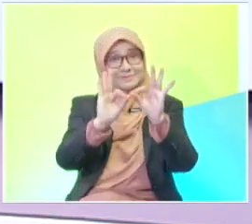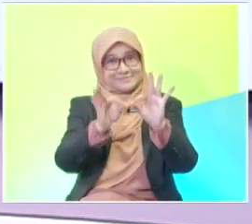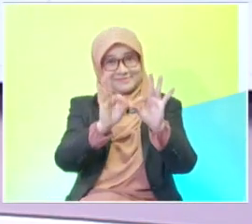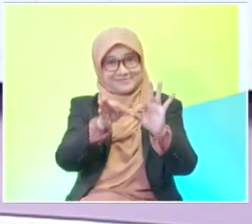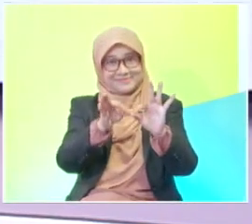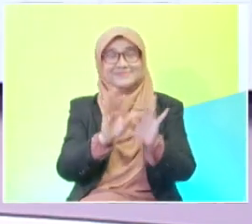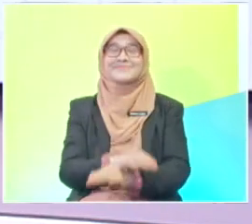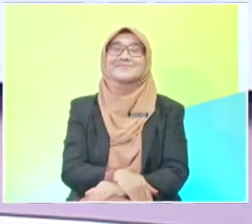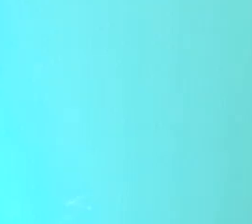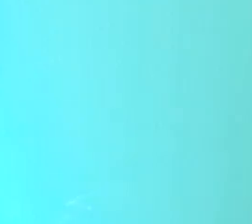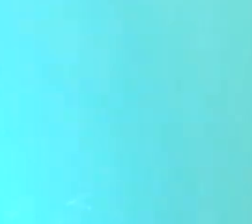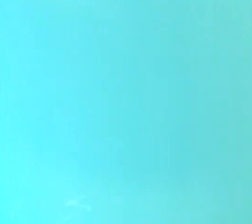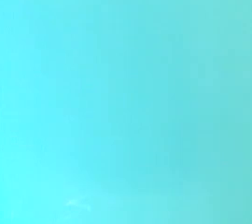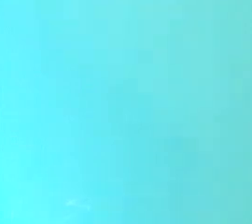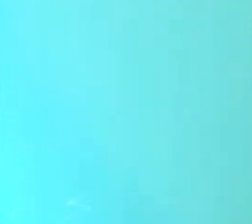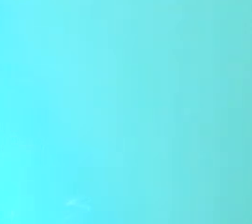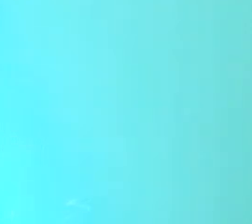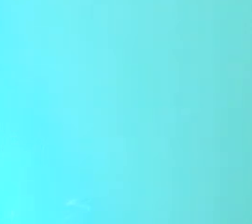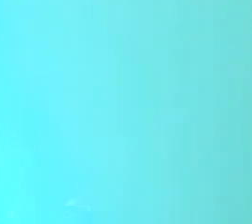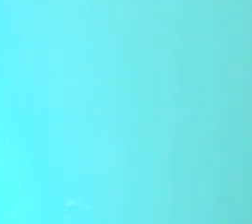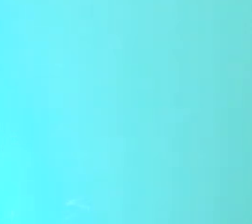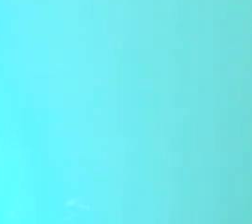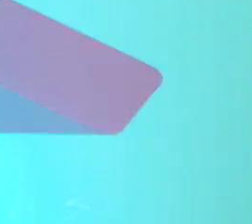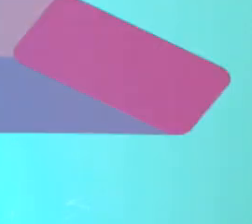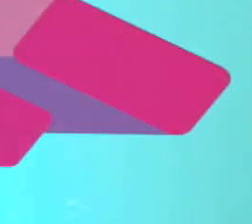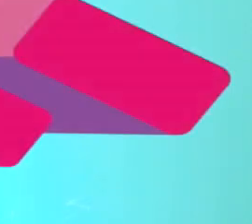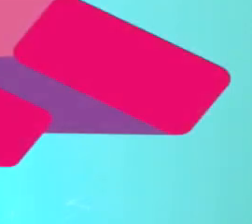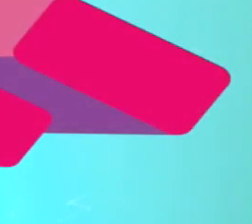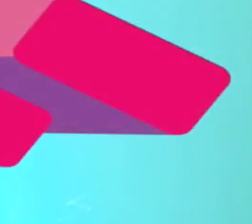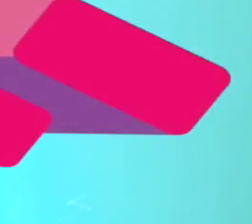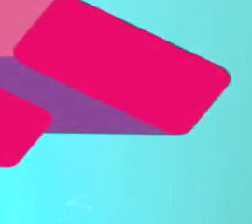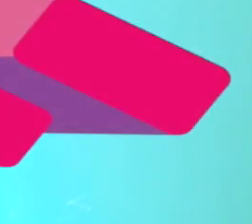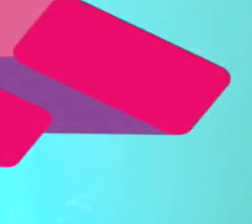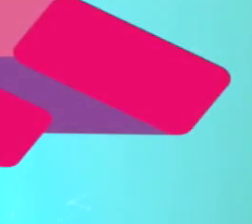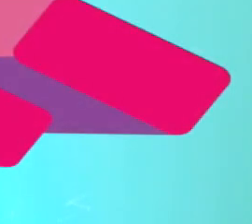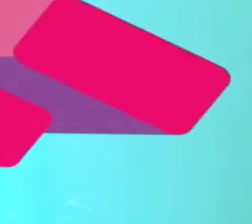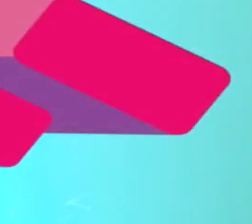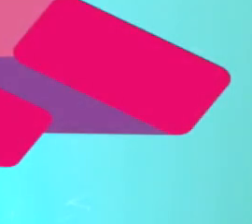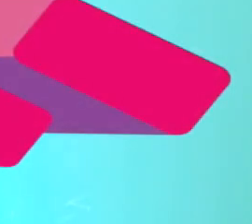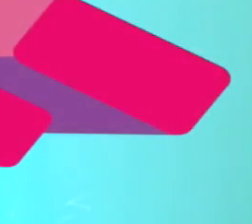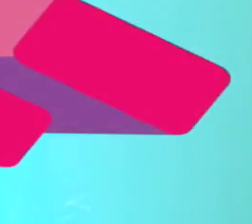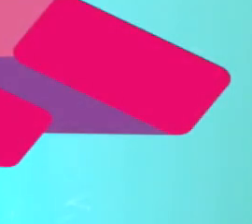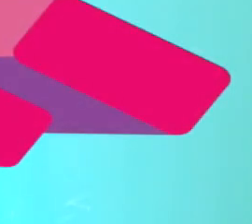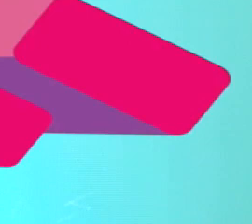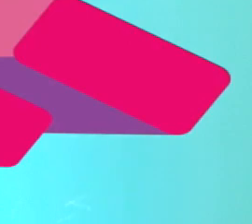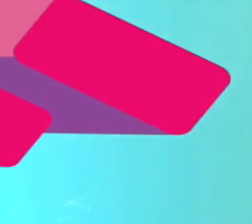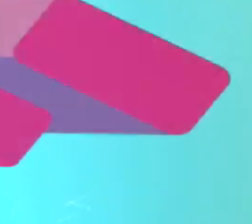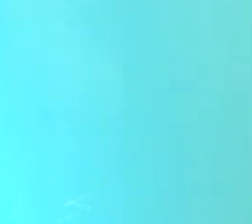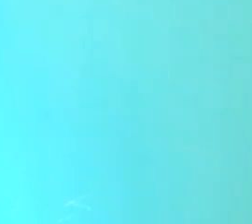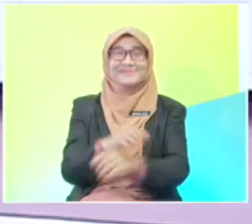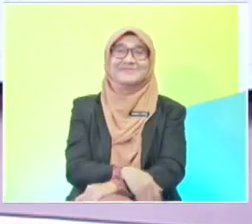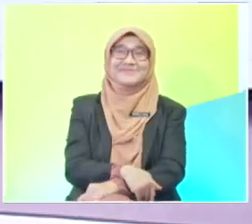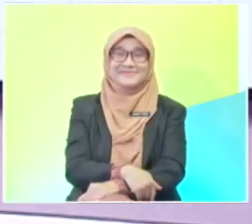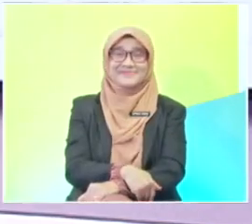isyarat bersama kita hari ini iaitu Cikgu Fati. Assalamualaikum Cikgu Fati. Cikgu Fati sihat di